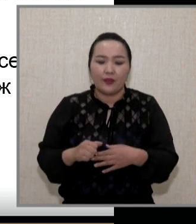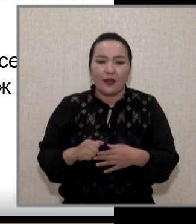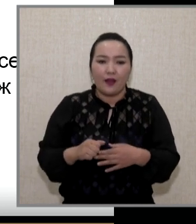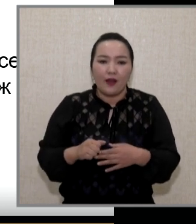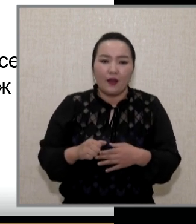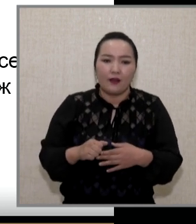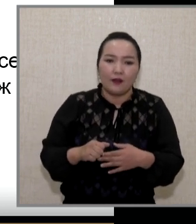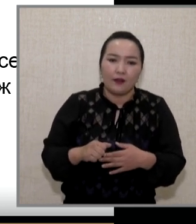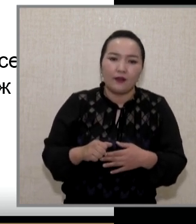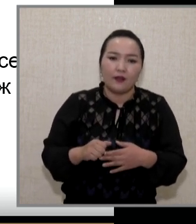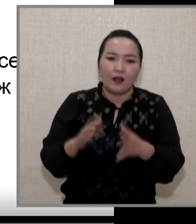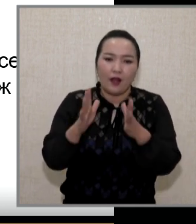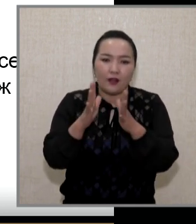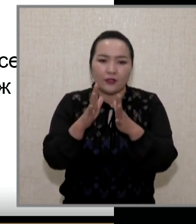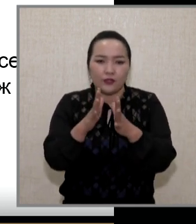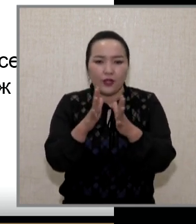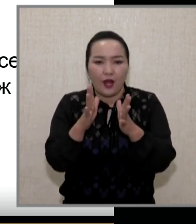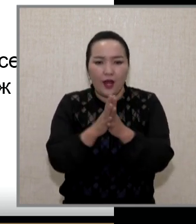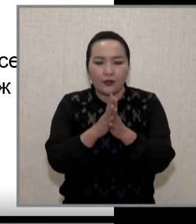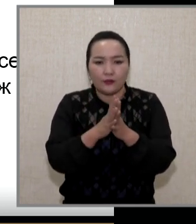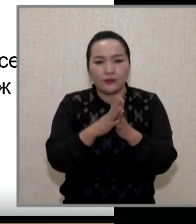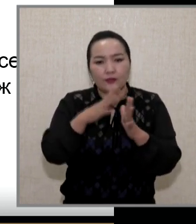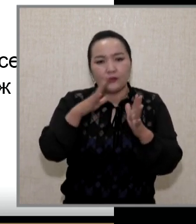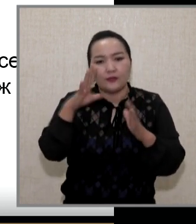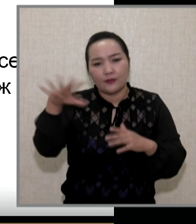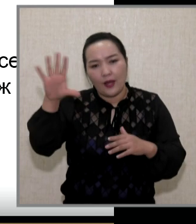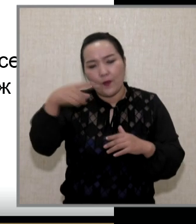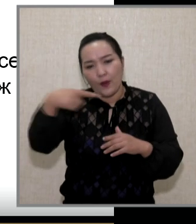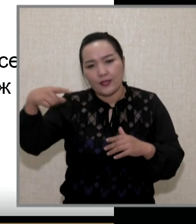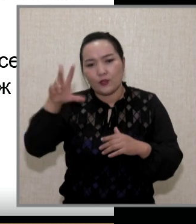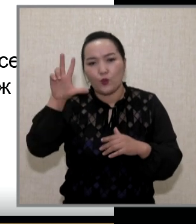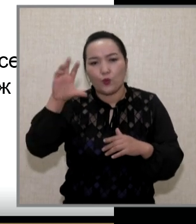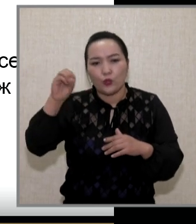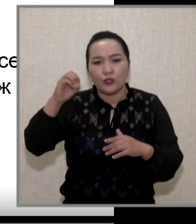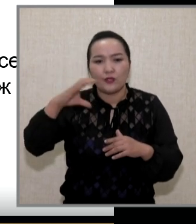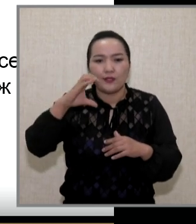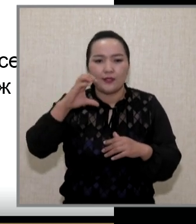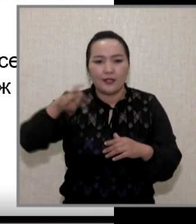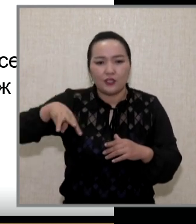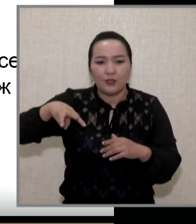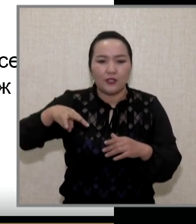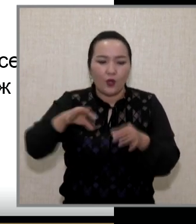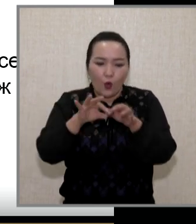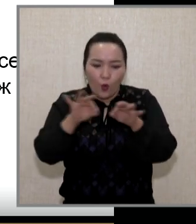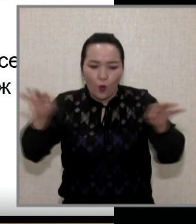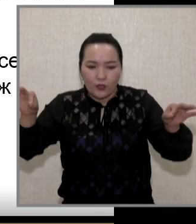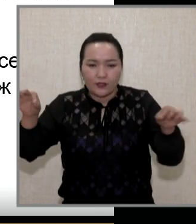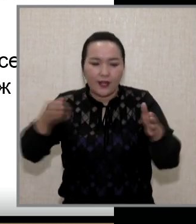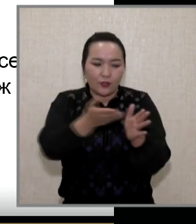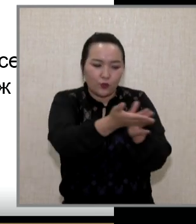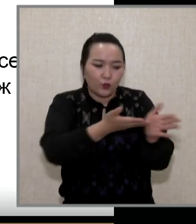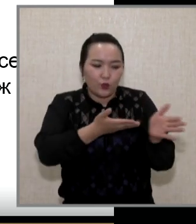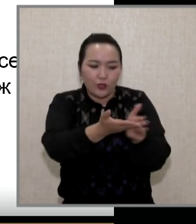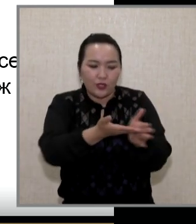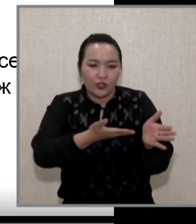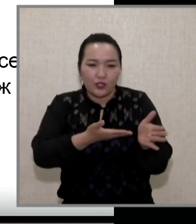явуулбал тохиромжтой байдаг. За гуйны махнасаа сонгож аваад 2-4 см-ийн зузаантайгаар эхлээд хавтгаалж бэлтгэнэ. За